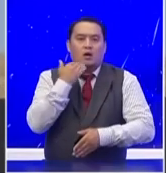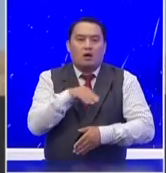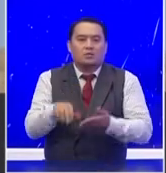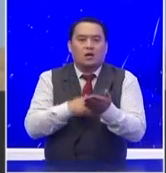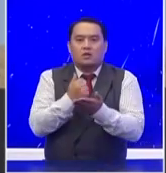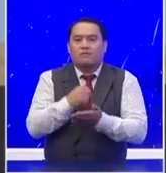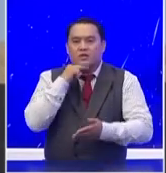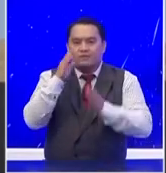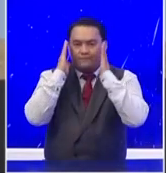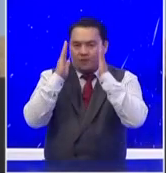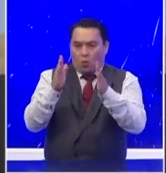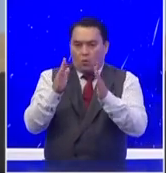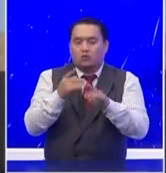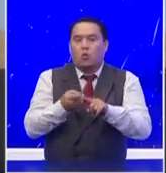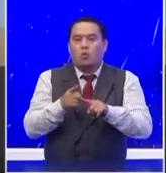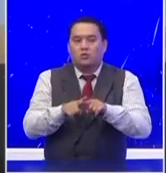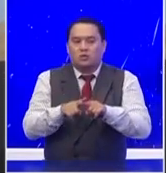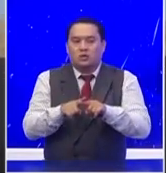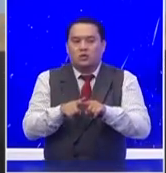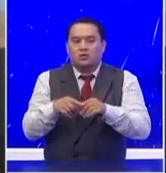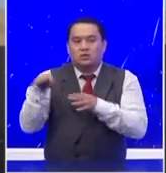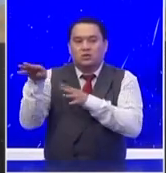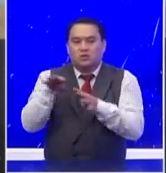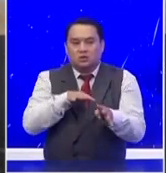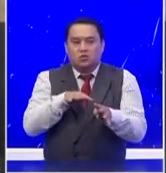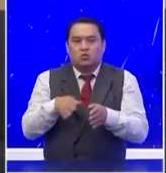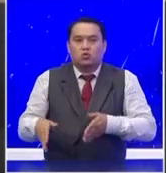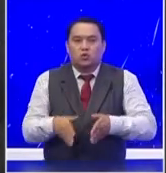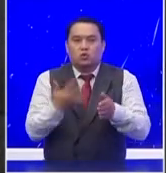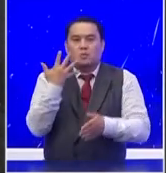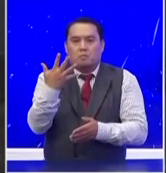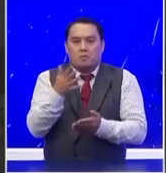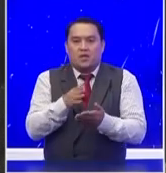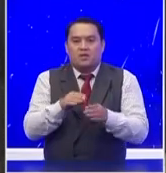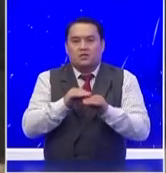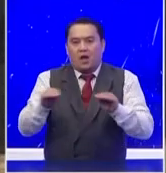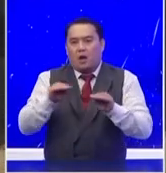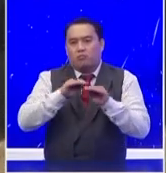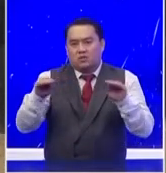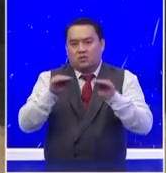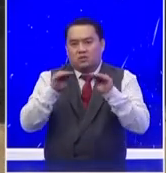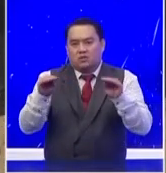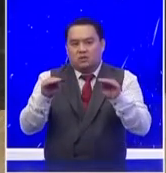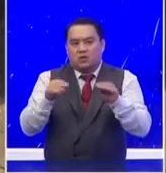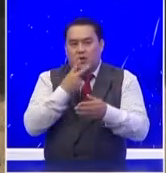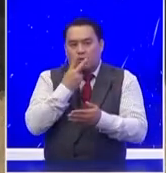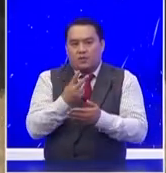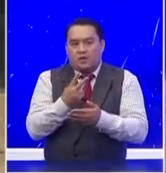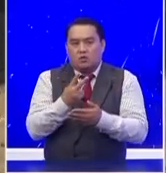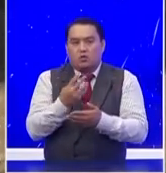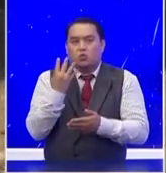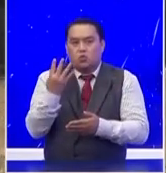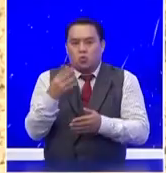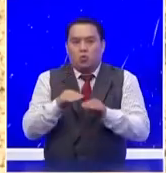басты назарда. Мамандардың айтуынша, стандарт бойынша жол 5 қабаттан тұруы тиіс. Қазір өздеріңіз көріп тұрғандай, мында